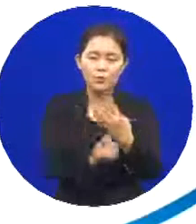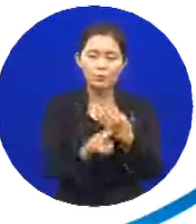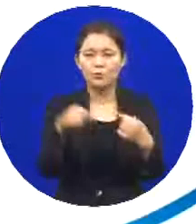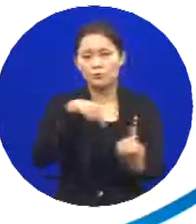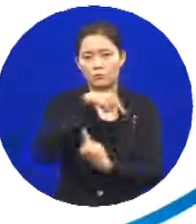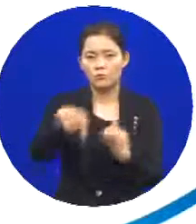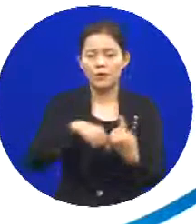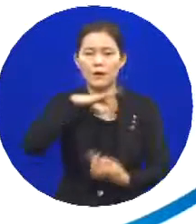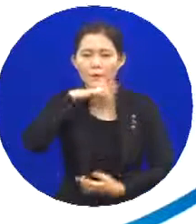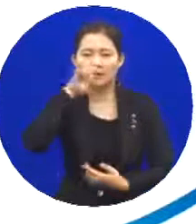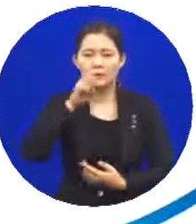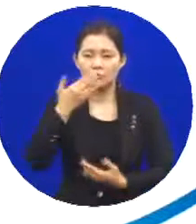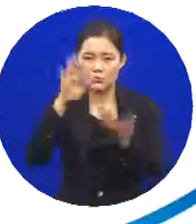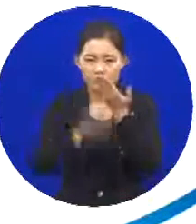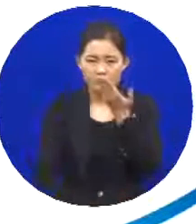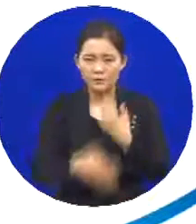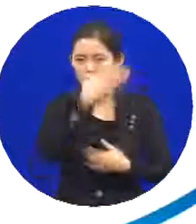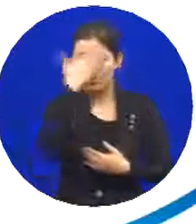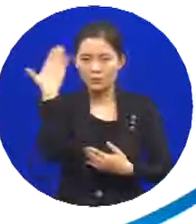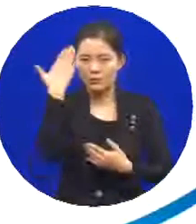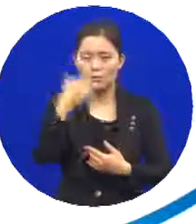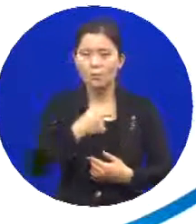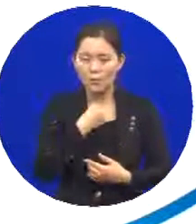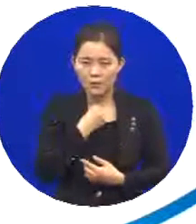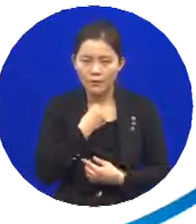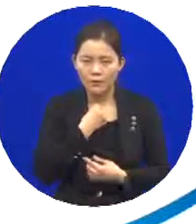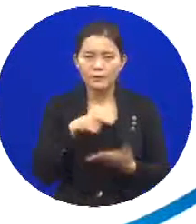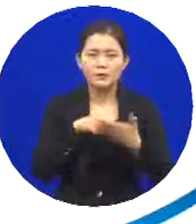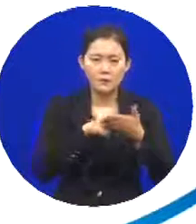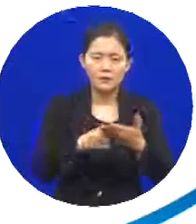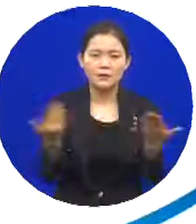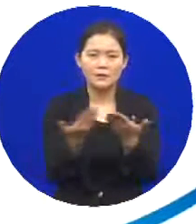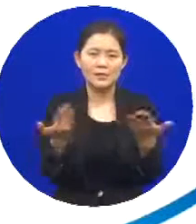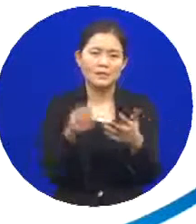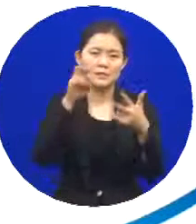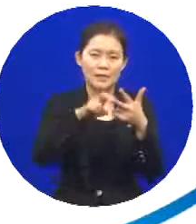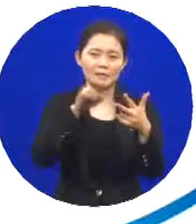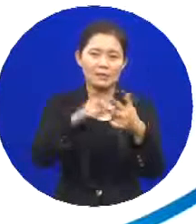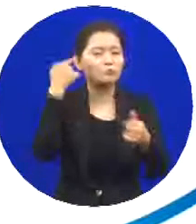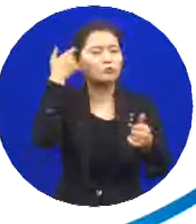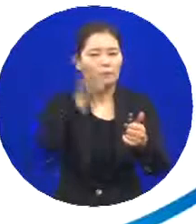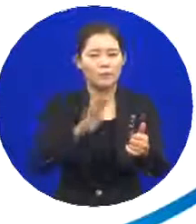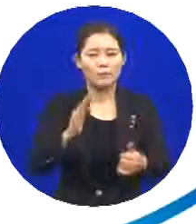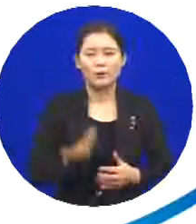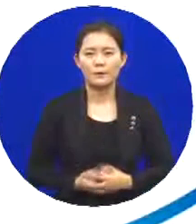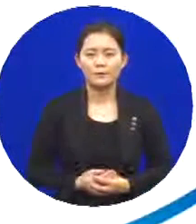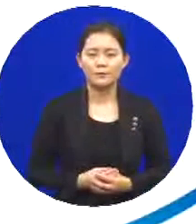교육 대상은 만 29세 미만 용인시 청년 구직자입니다. 참가 신청과 문의는 용인시 일자리센터로